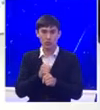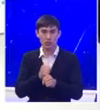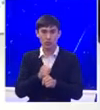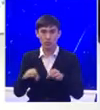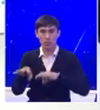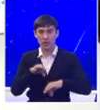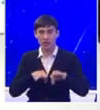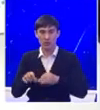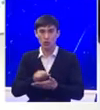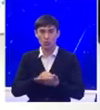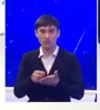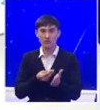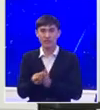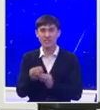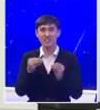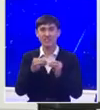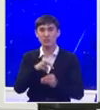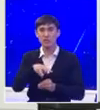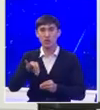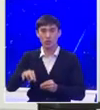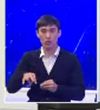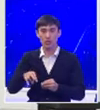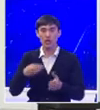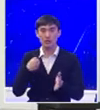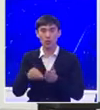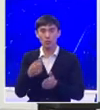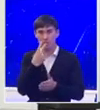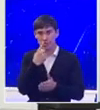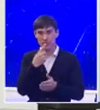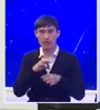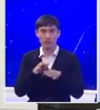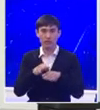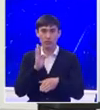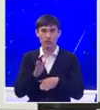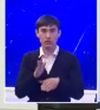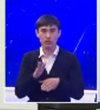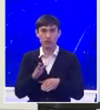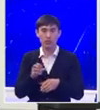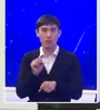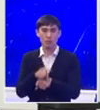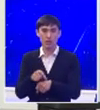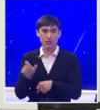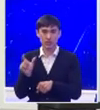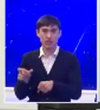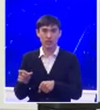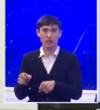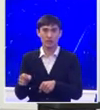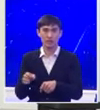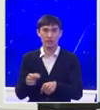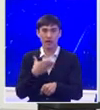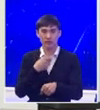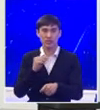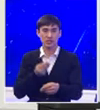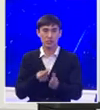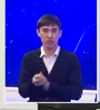документации из местного бюджета выделено 10 миллионов рублей. Госзакупки в ближайшее время проведутся, подрядчик определится, мы авансом заплатим